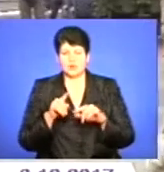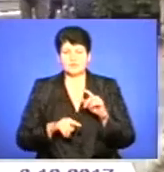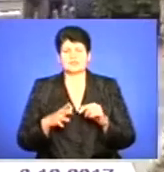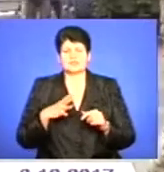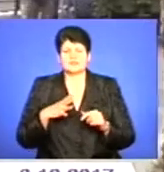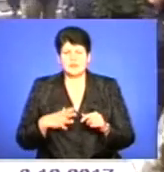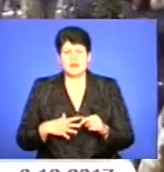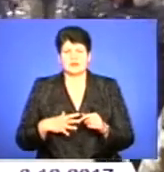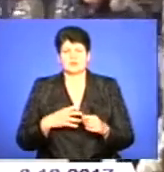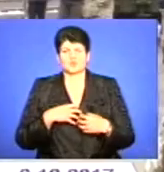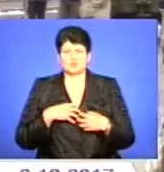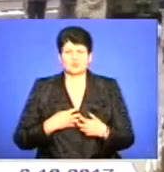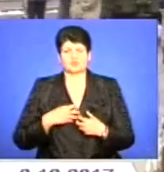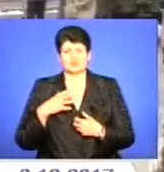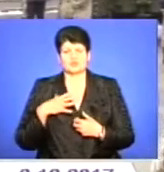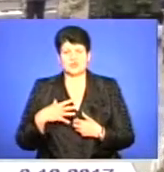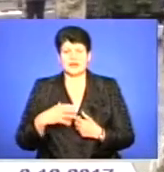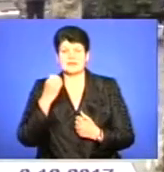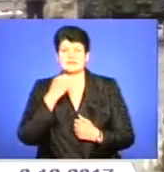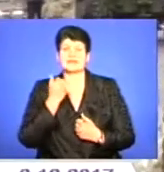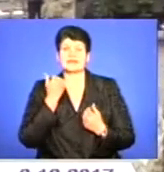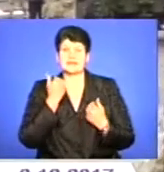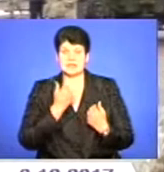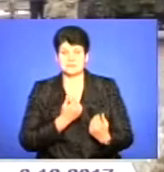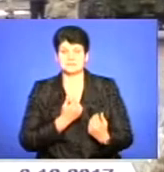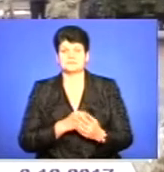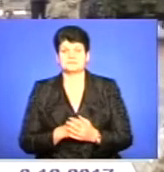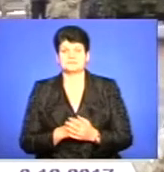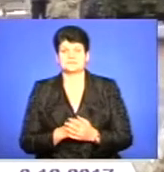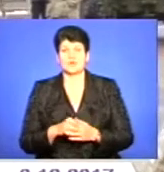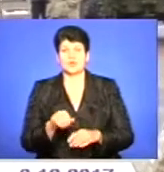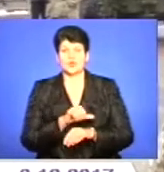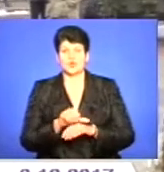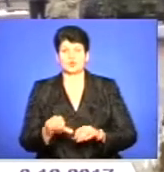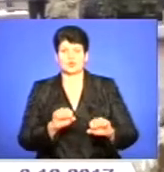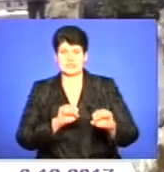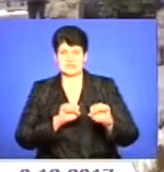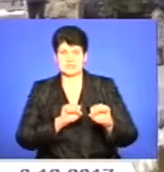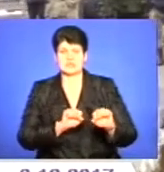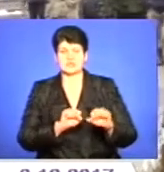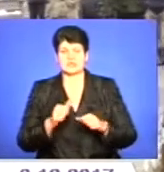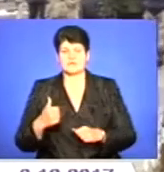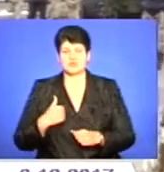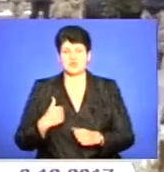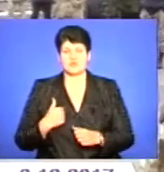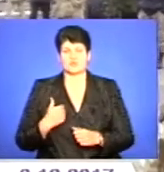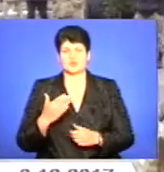терплять, і, можливо, сумують, і чекають завдяки їм. Кордони захищені, і